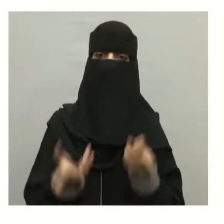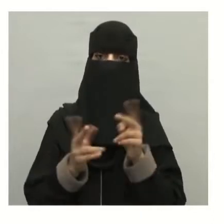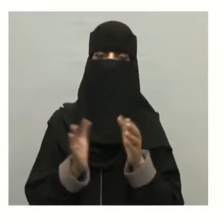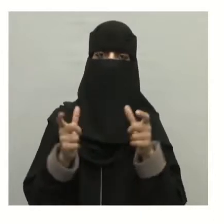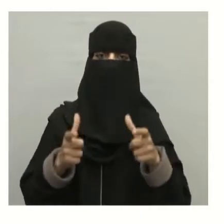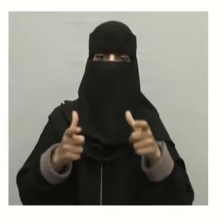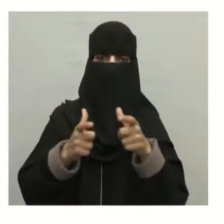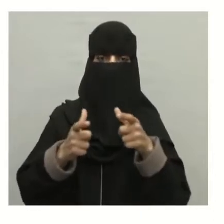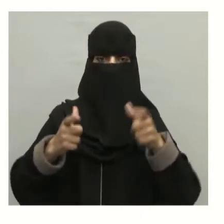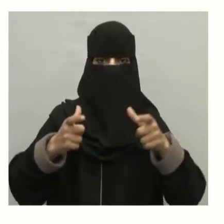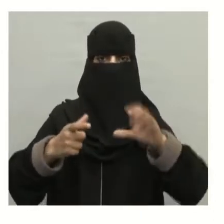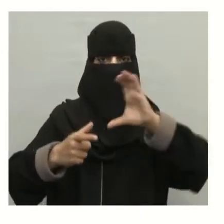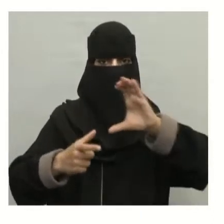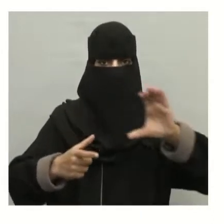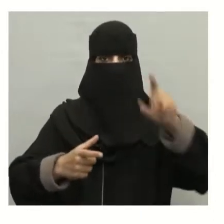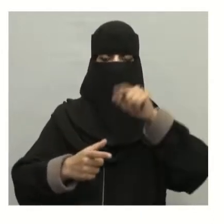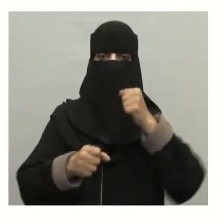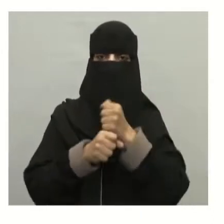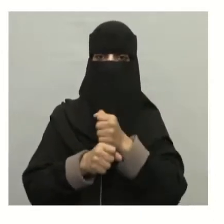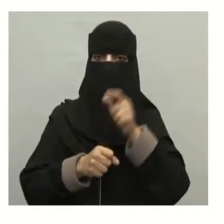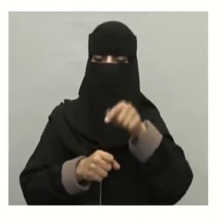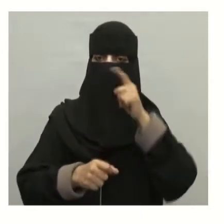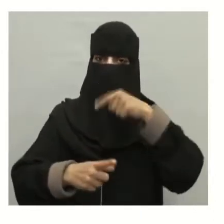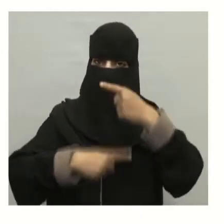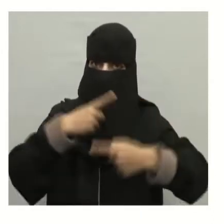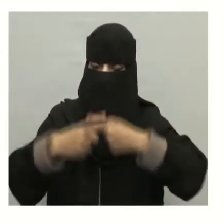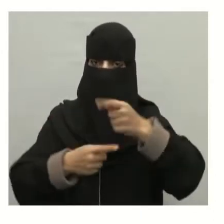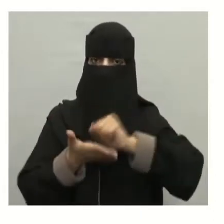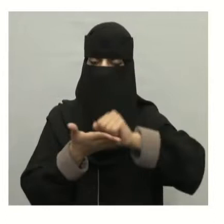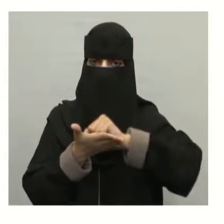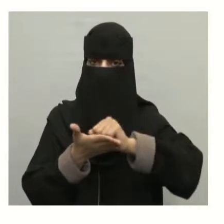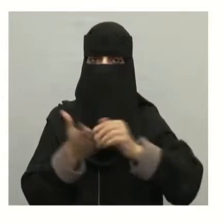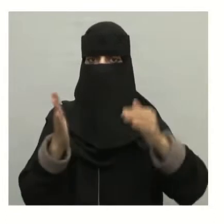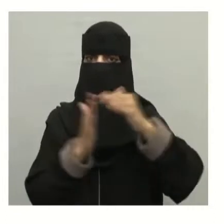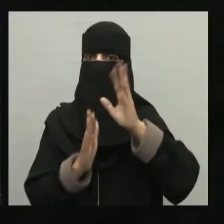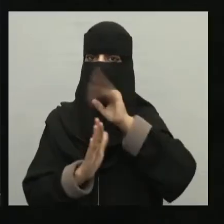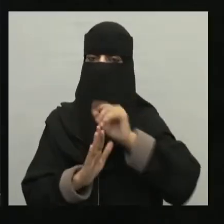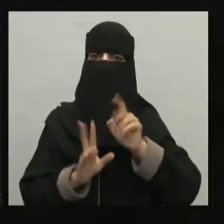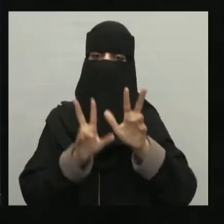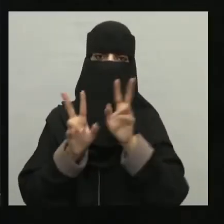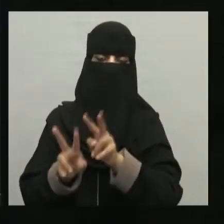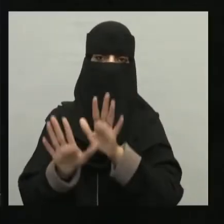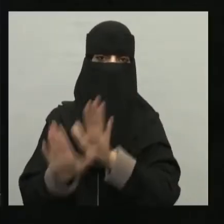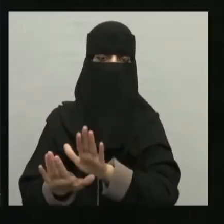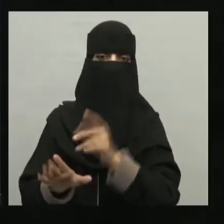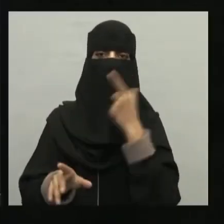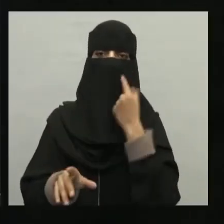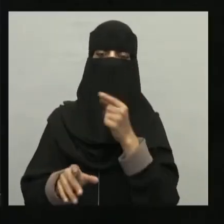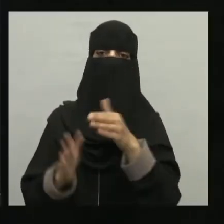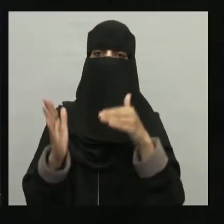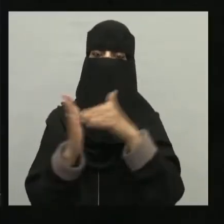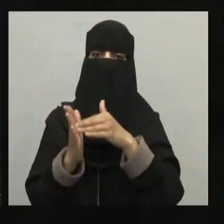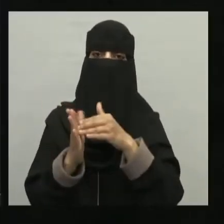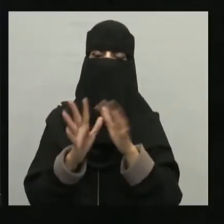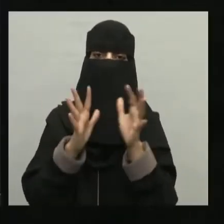الأواني ذكرنا مجرد استخدامها يجب غسلها وتنظيفها بعد الاستخدام وعدم تركها حتى